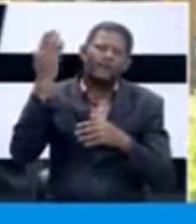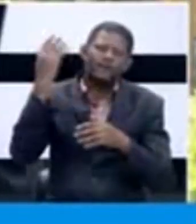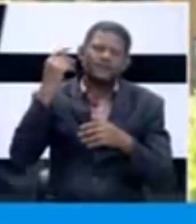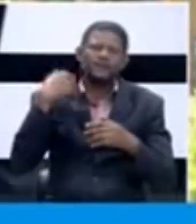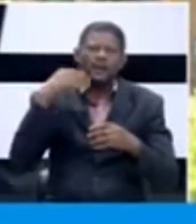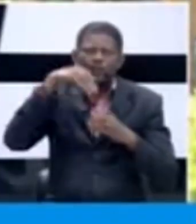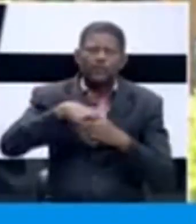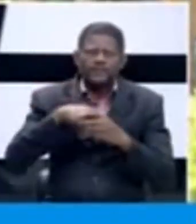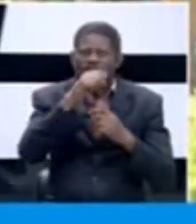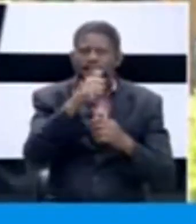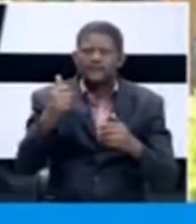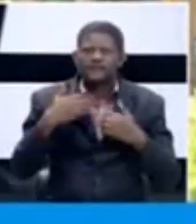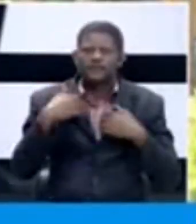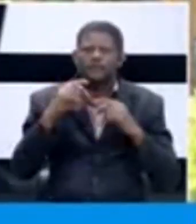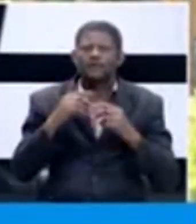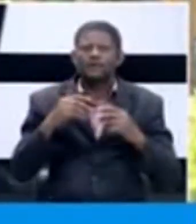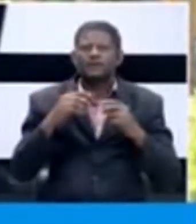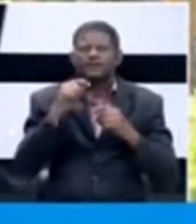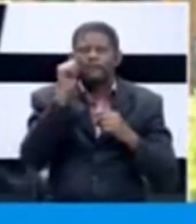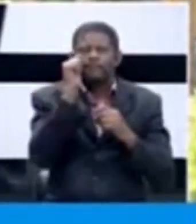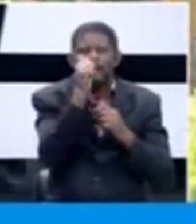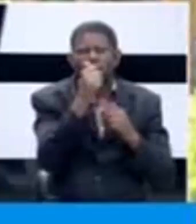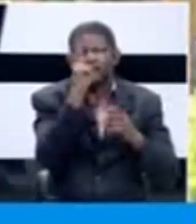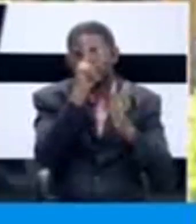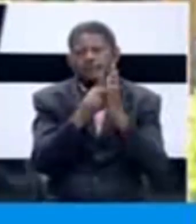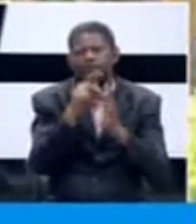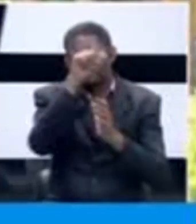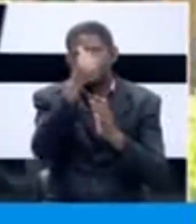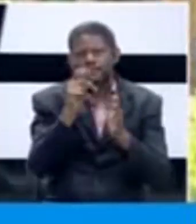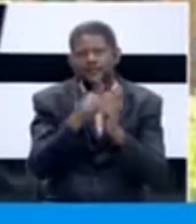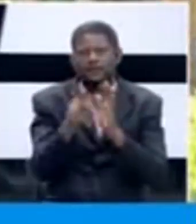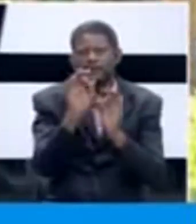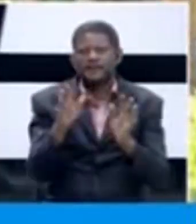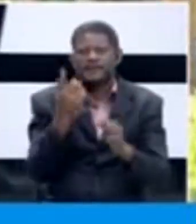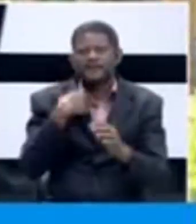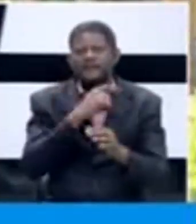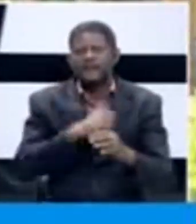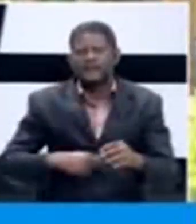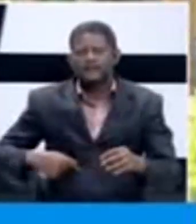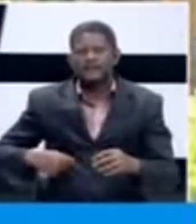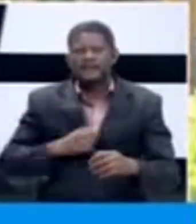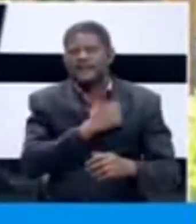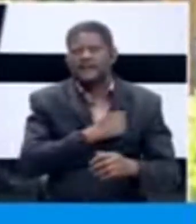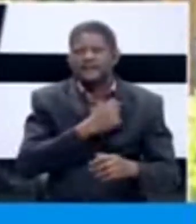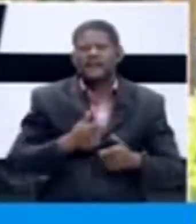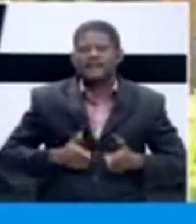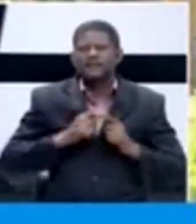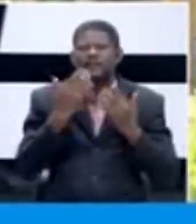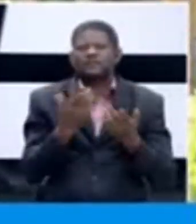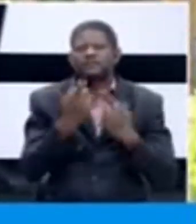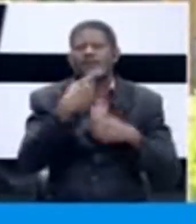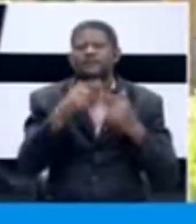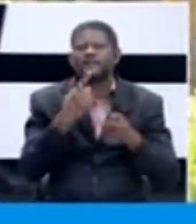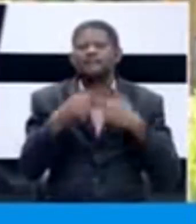ኣበባ ዝነብሩ ጦርነፍትና ንሱ ይቀትልዎም ማንም ሰብ ዝቀተለ የምና ንሕና ከብድና ንሓዘነ ኣይንነብርን። ሕዚ እውን ተመፅኡ